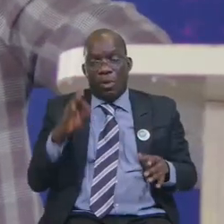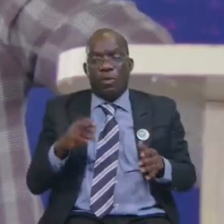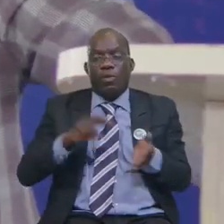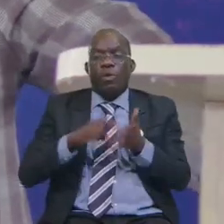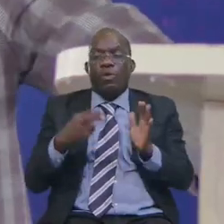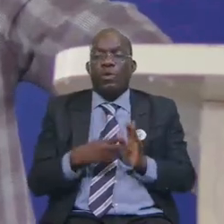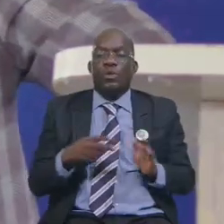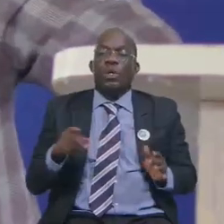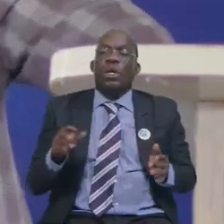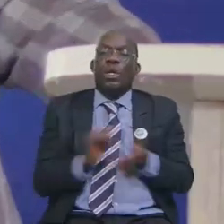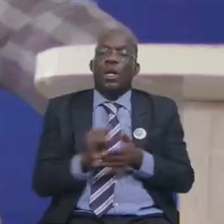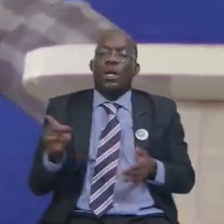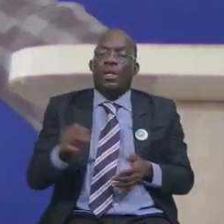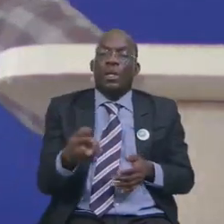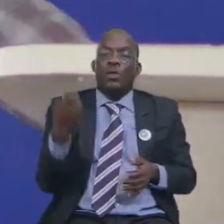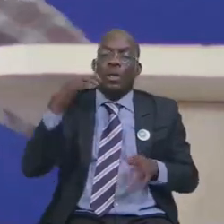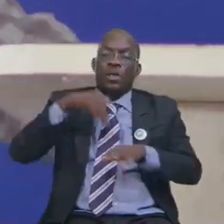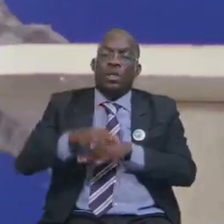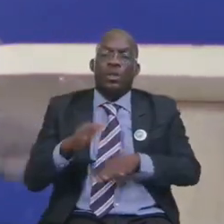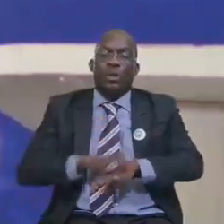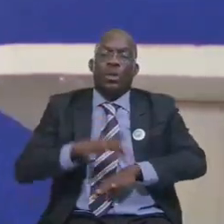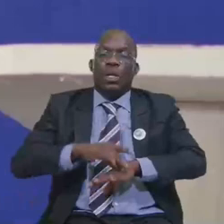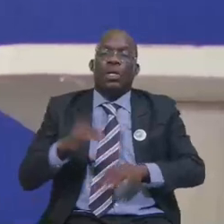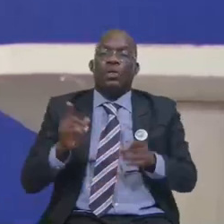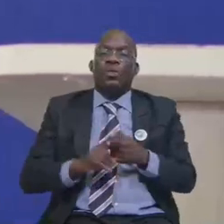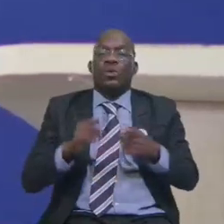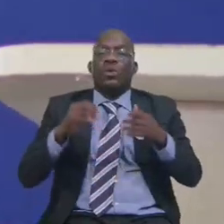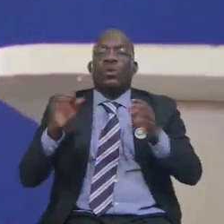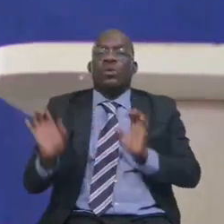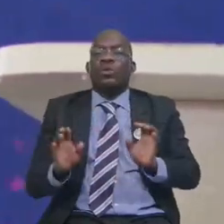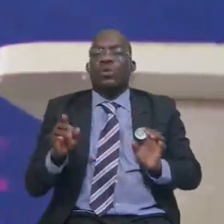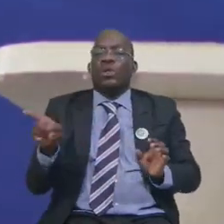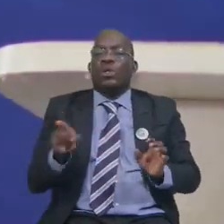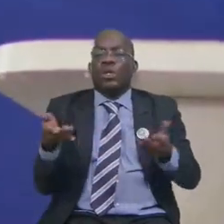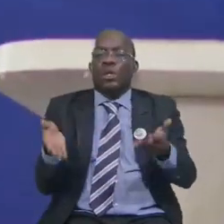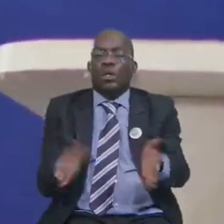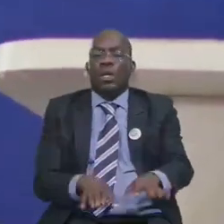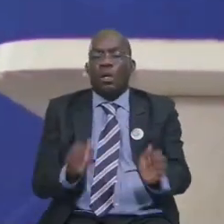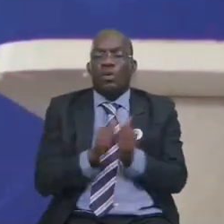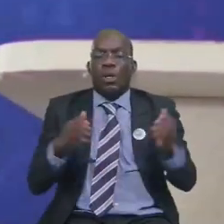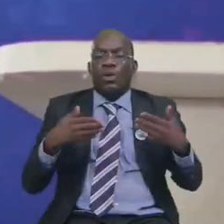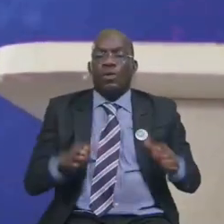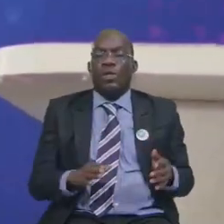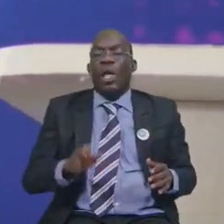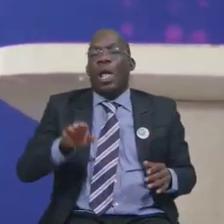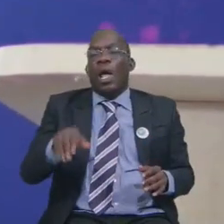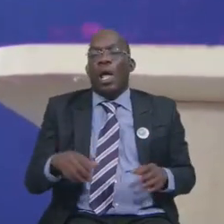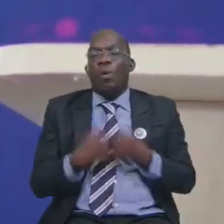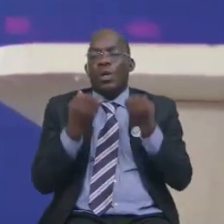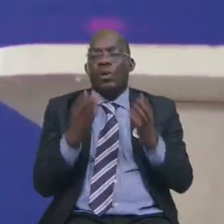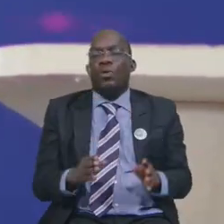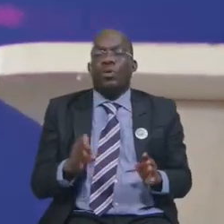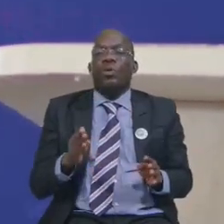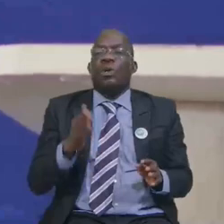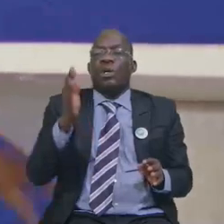venu sur la terre pour faire ils étaient morts avant d'achever à cause de la mauvaise nourriture trop